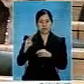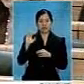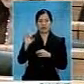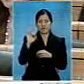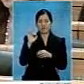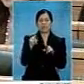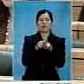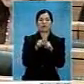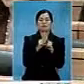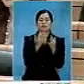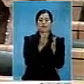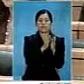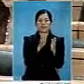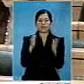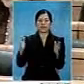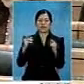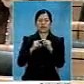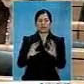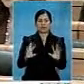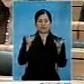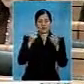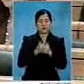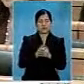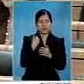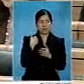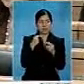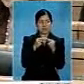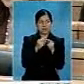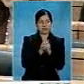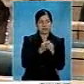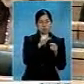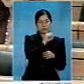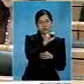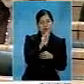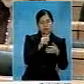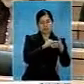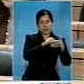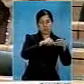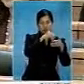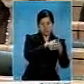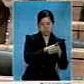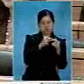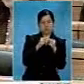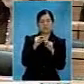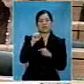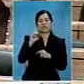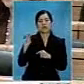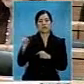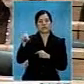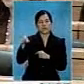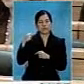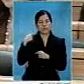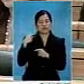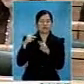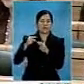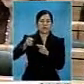รครับช่วงรอยต่ออาจจะมีสว.เลือกตั้งมา200บวกกับสว.สรรหาที่ค้างอยู่มันจะเกิน200กว่าเป็นเรื่อง